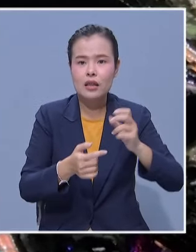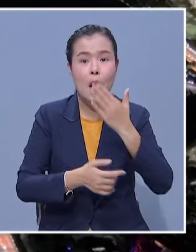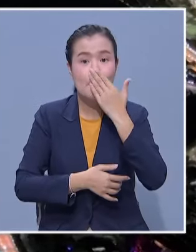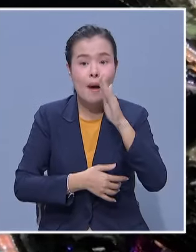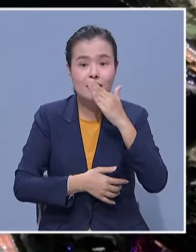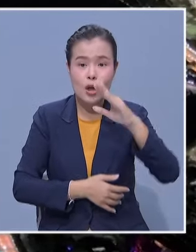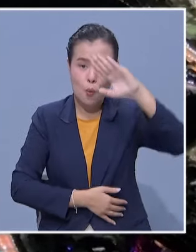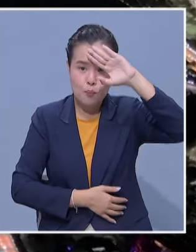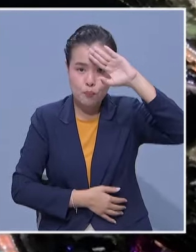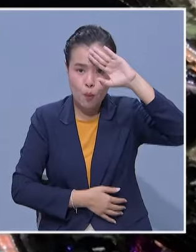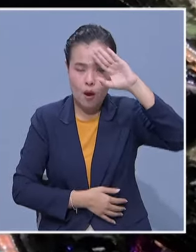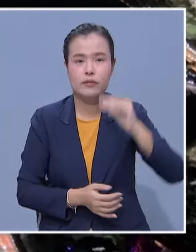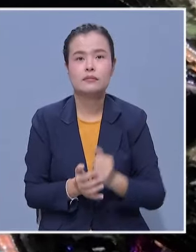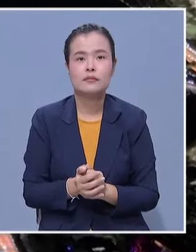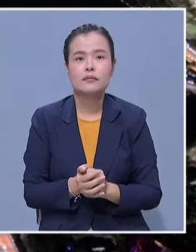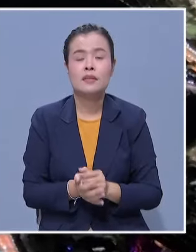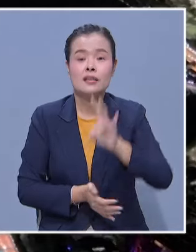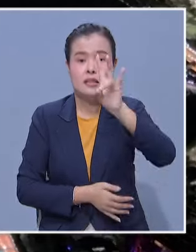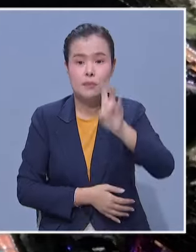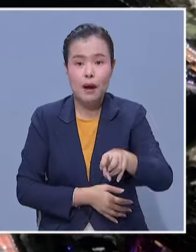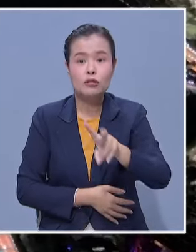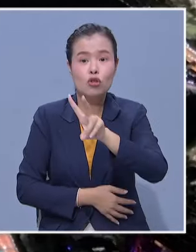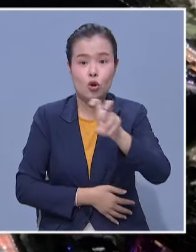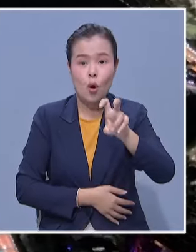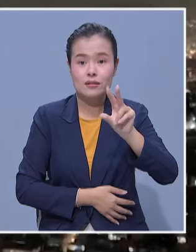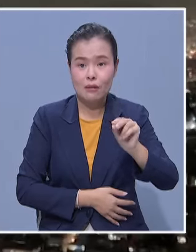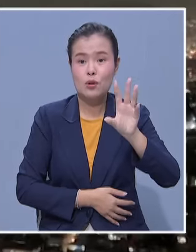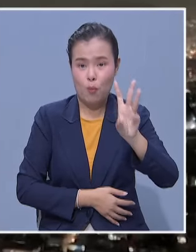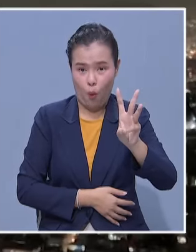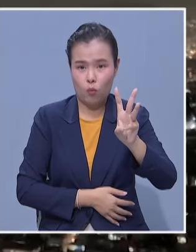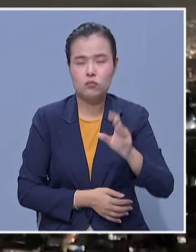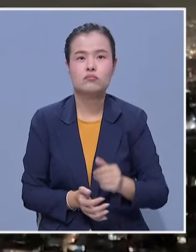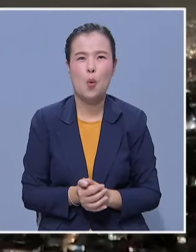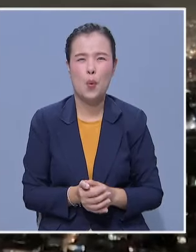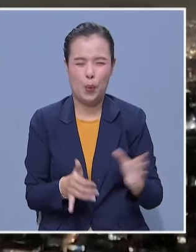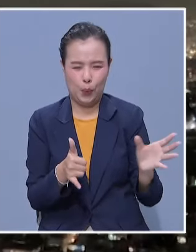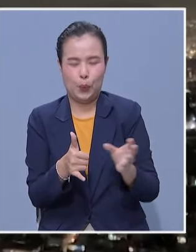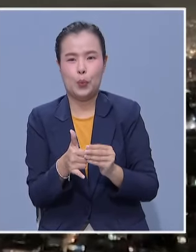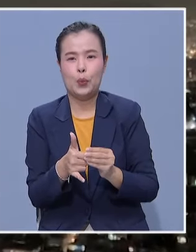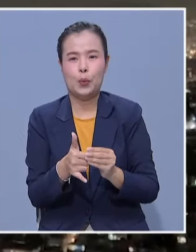อผู้ป่วยในโรคนี้7,236คนแล้วค่ะ